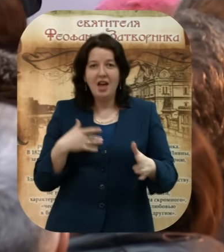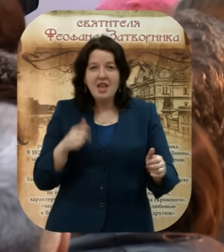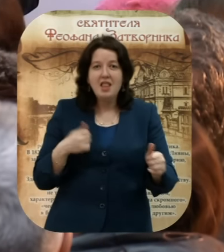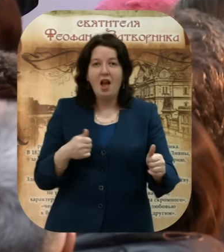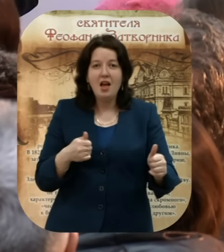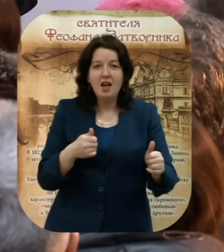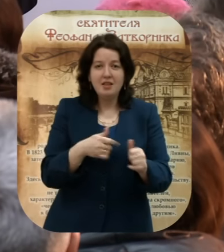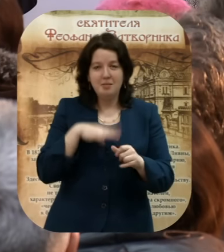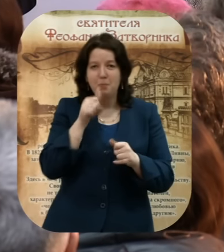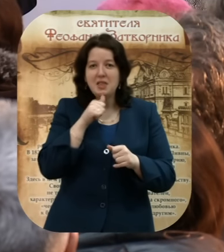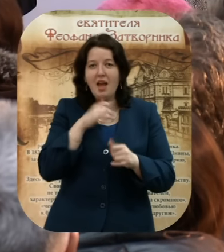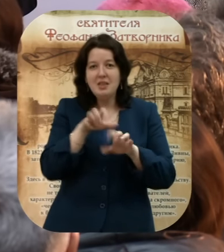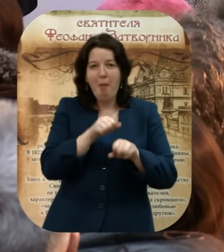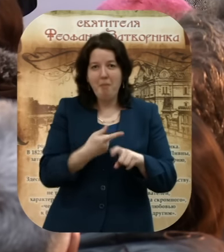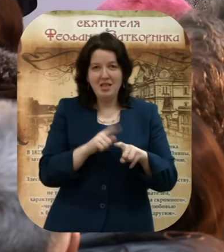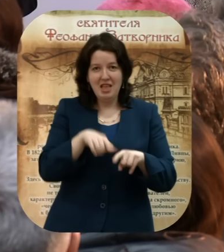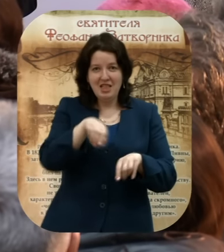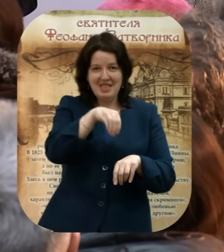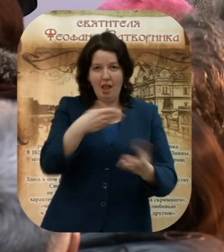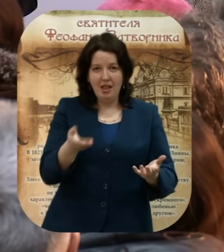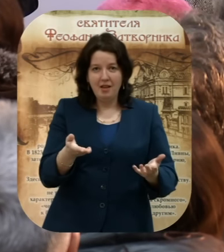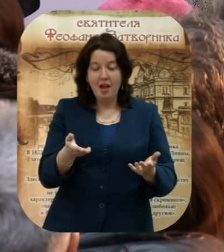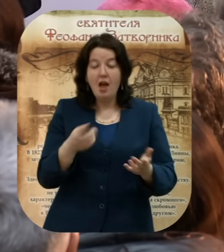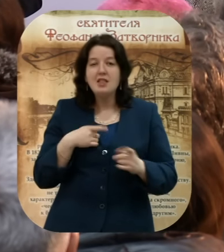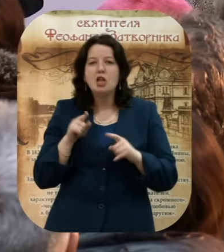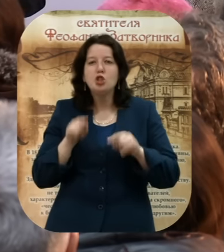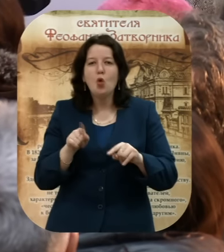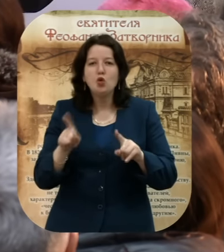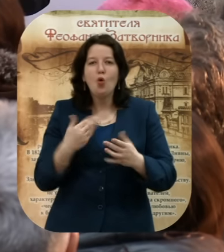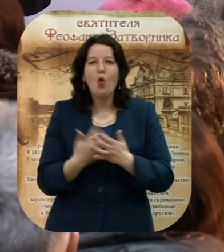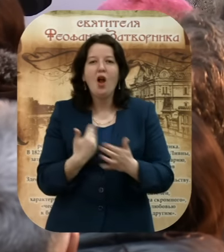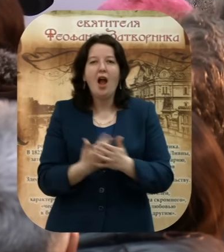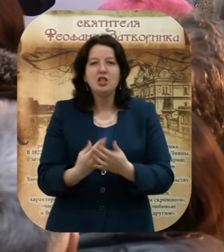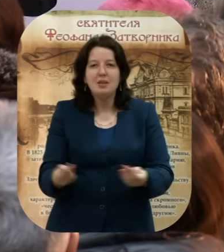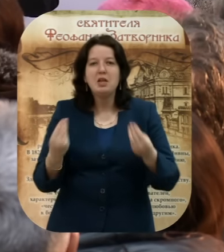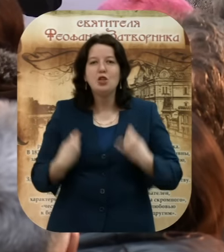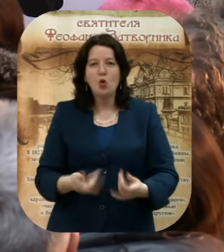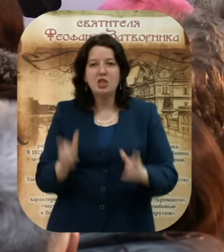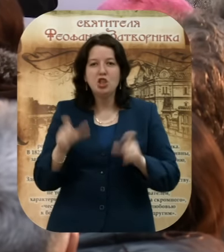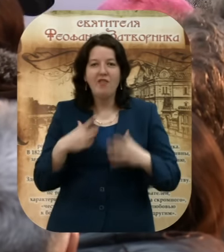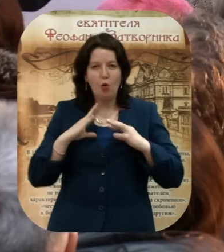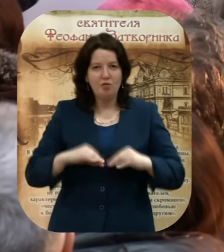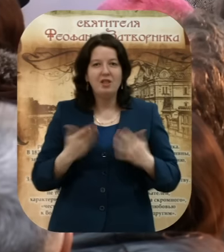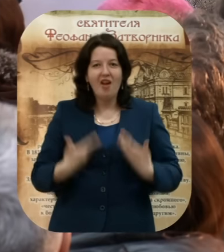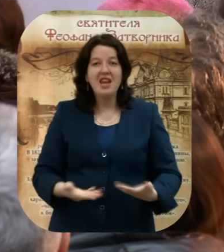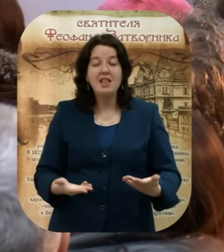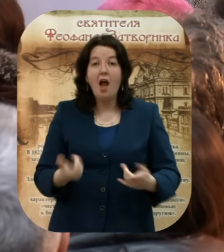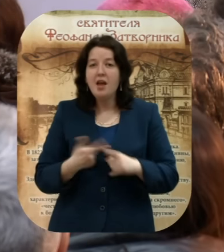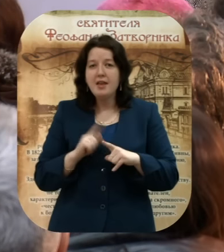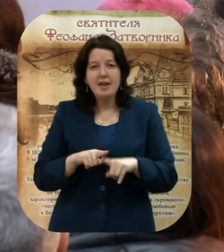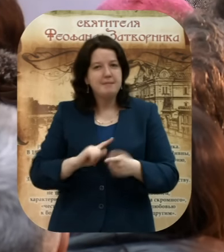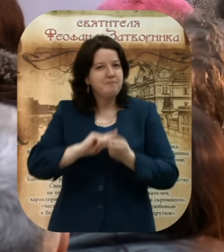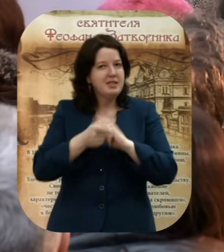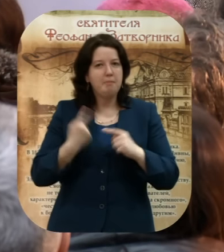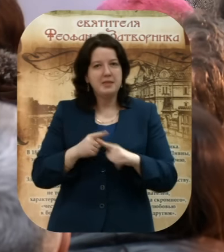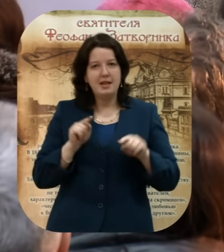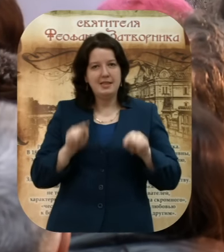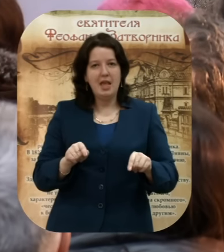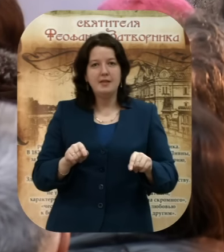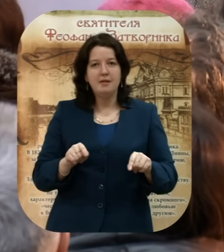то же самое. Даже то, что кажется, приносит человеку удовлетворение, на самом деле даже